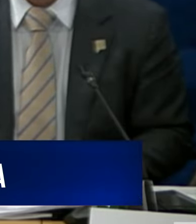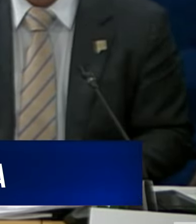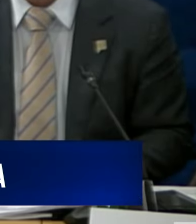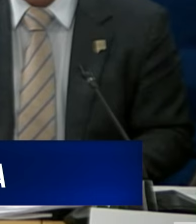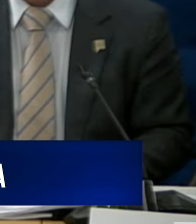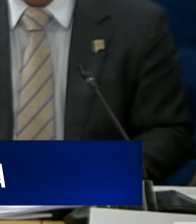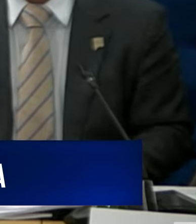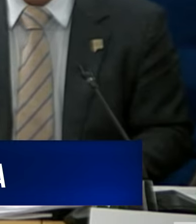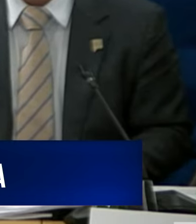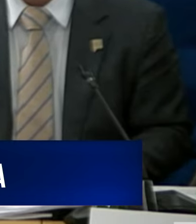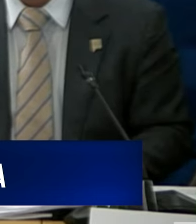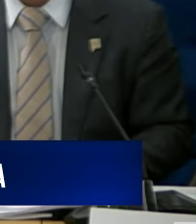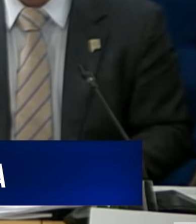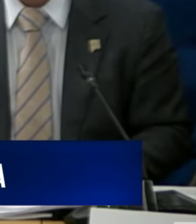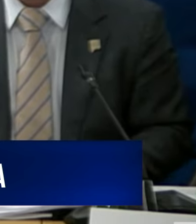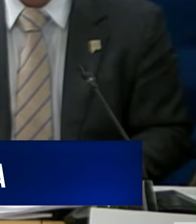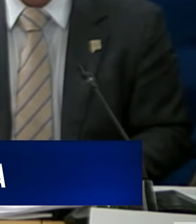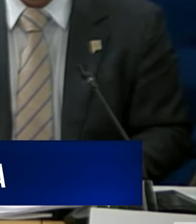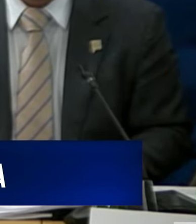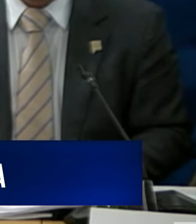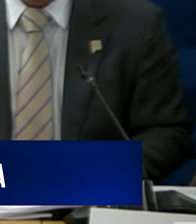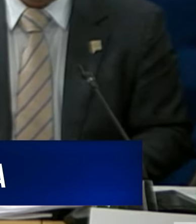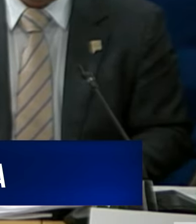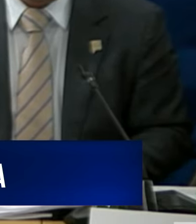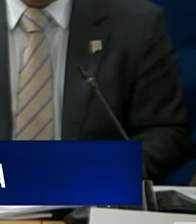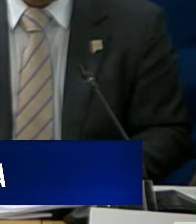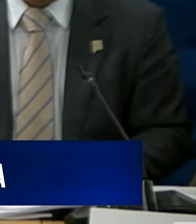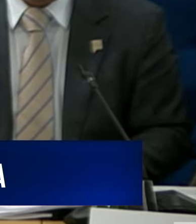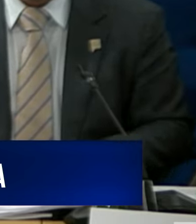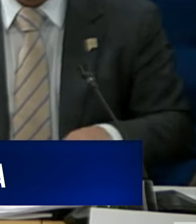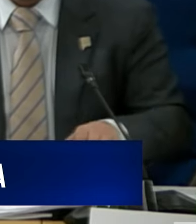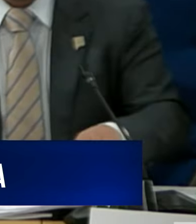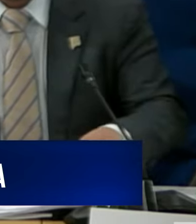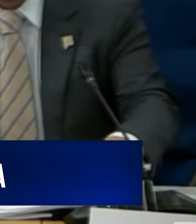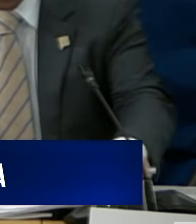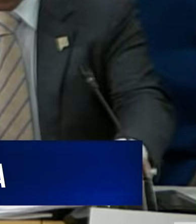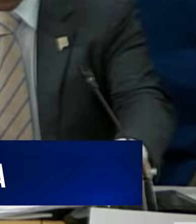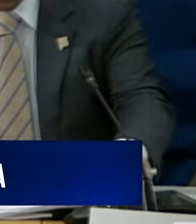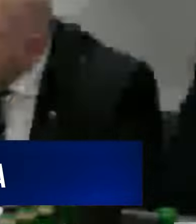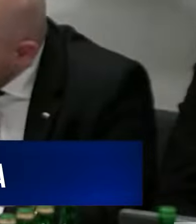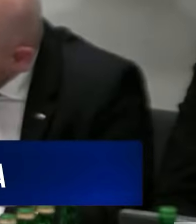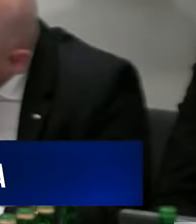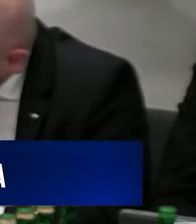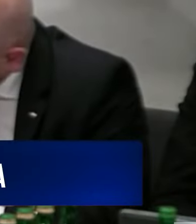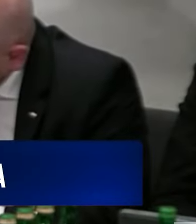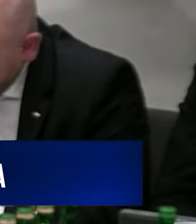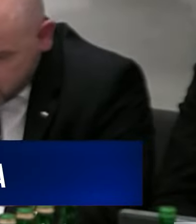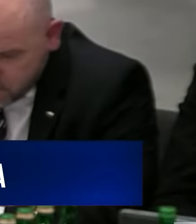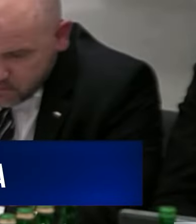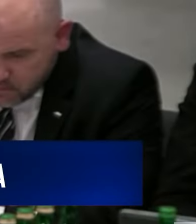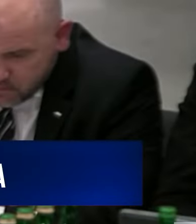10 głosów za, wniosek został zaakceptowany. Pan profesor Jakub Ties. Kto jest za?